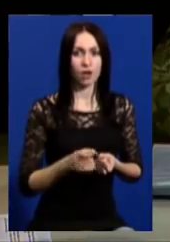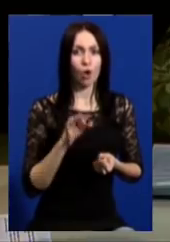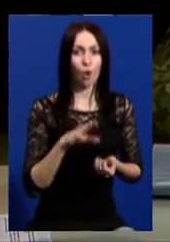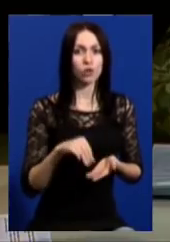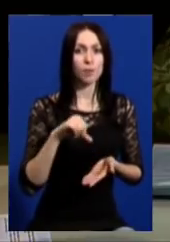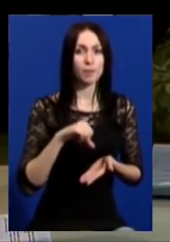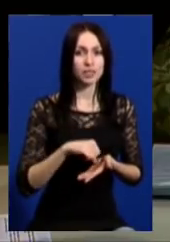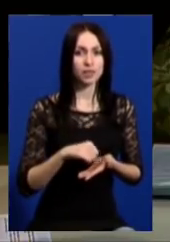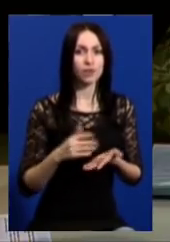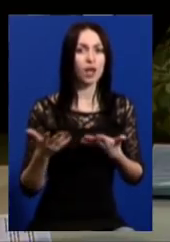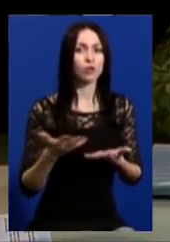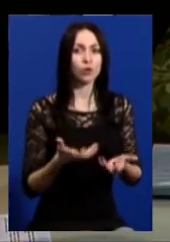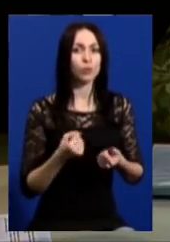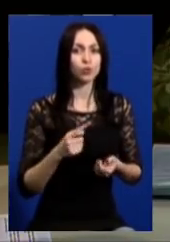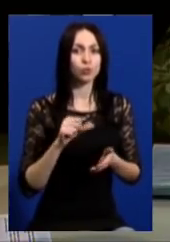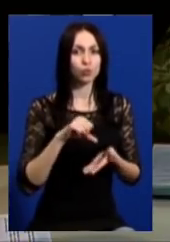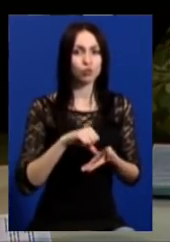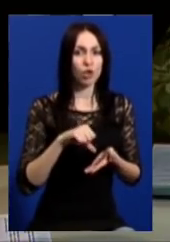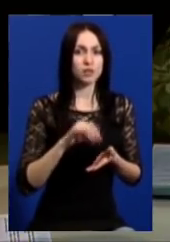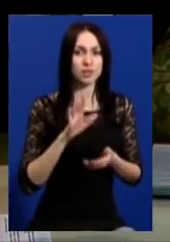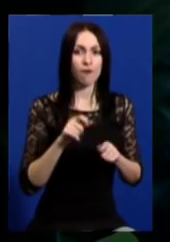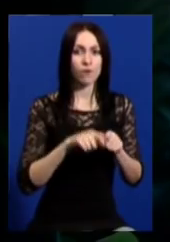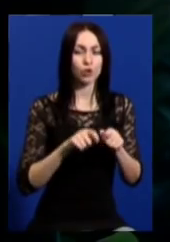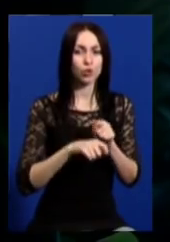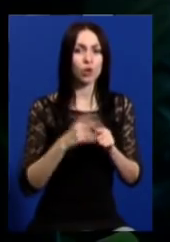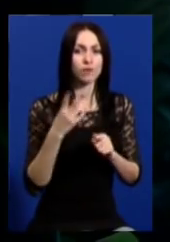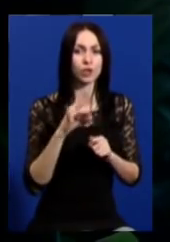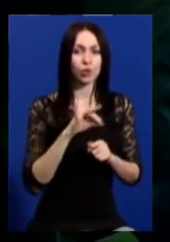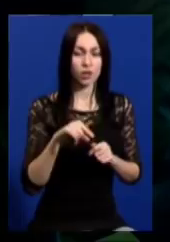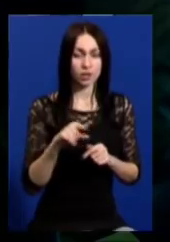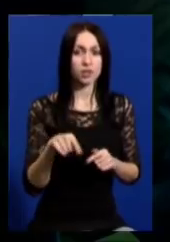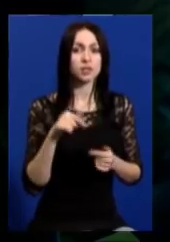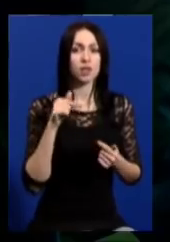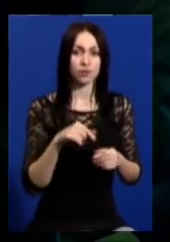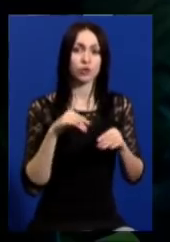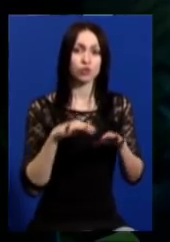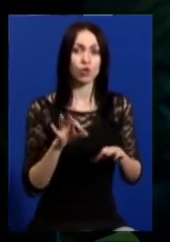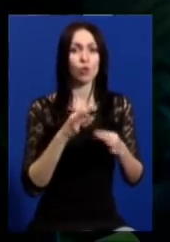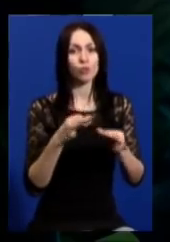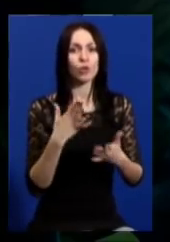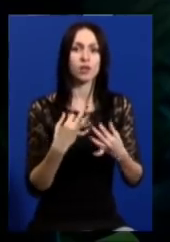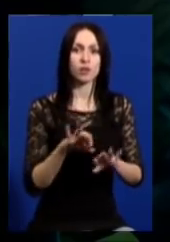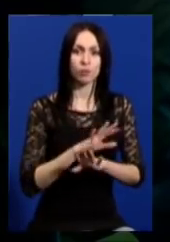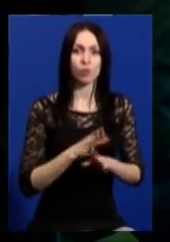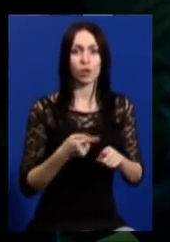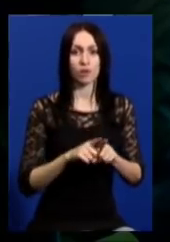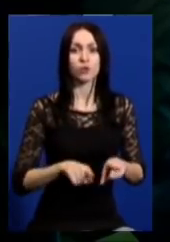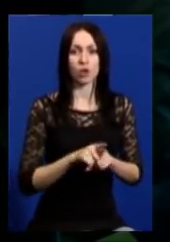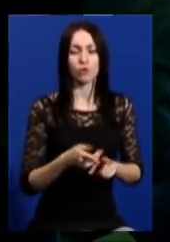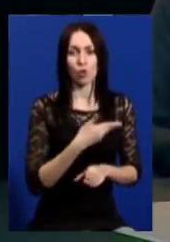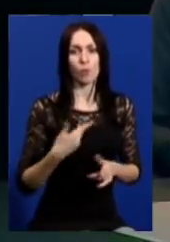представників, які беруть участь у контролі другої лінії, відповідно, рішення про пропуск чи не пропуск все одно все рівно приймаємо